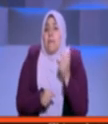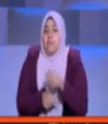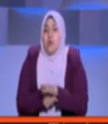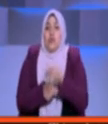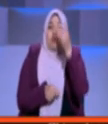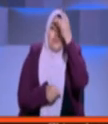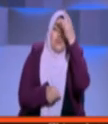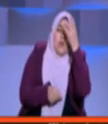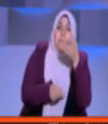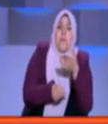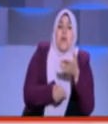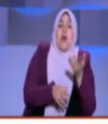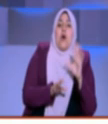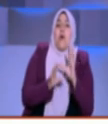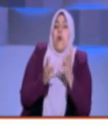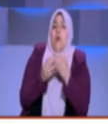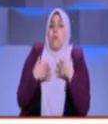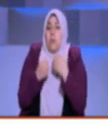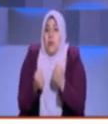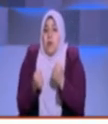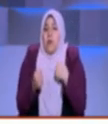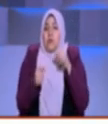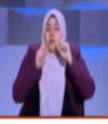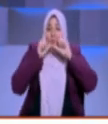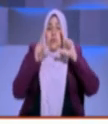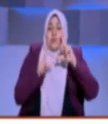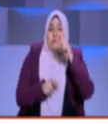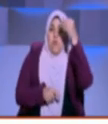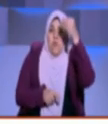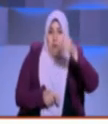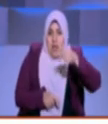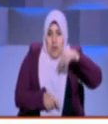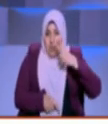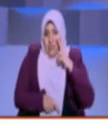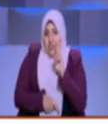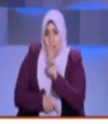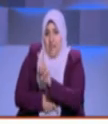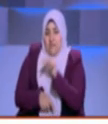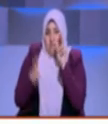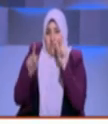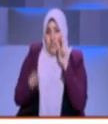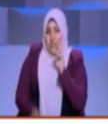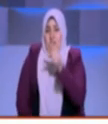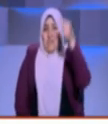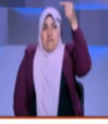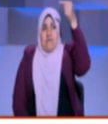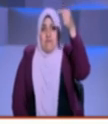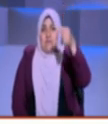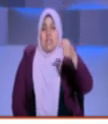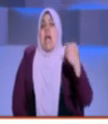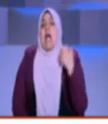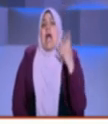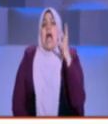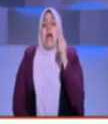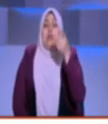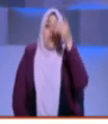الهواء مباشرة في هذه الصورة بأكملها، ترصد لحضراتكم الأرقام المرتبطة بعدد حالات الإصابة